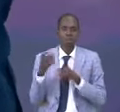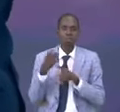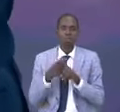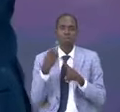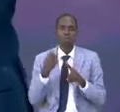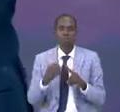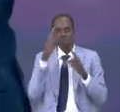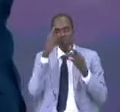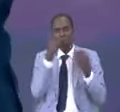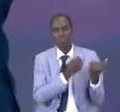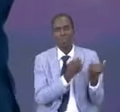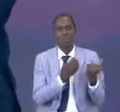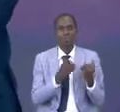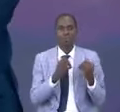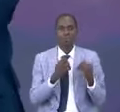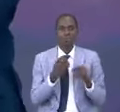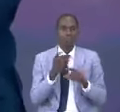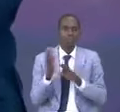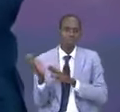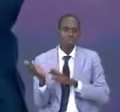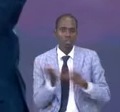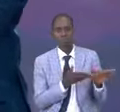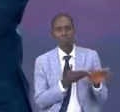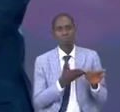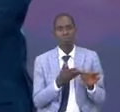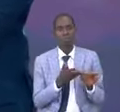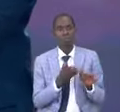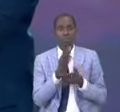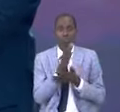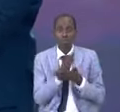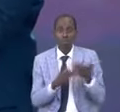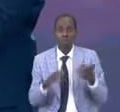ils abandonneront la foi un Timothée